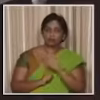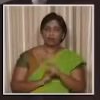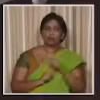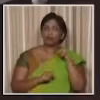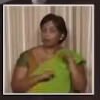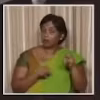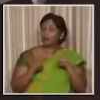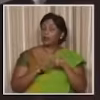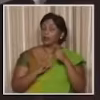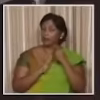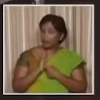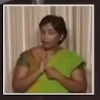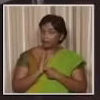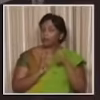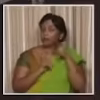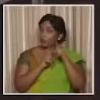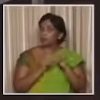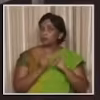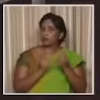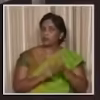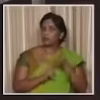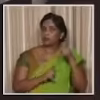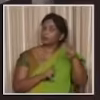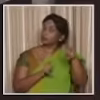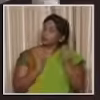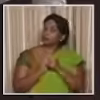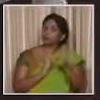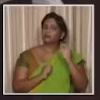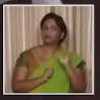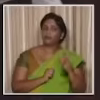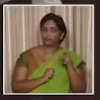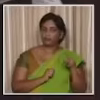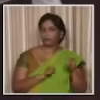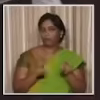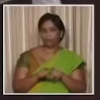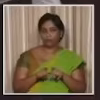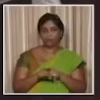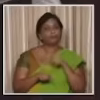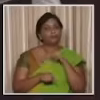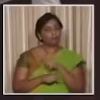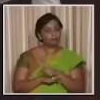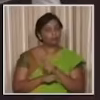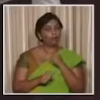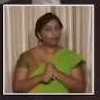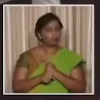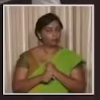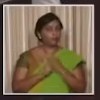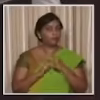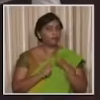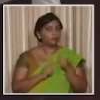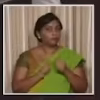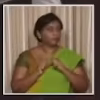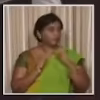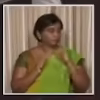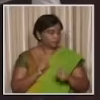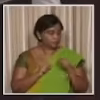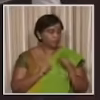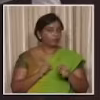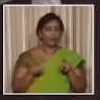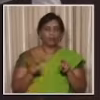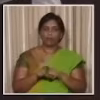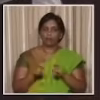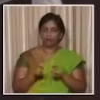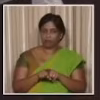එහෙනම් ඒ නීතිය සජිත් ප්‍රේමදාස මහත්තයාත් ක්‍රියාත්මක කරන්න ඕනේ. ඒ නිසා මේ රාජ්‍ය ඉංජිනේරු සංස්ථාවේ ඒ